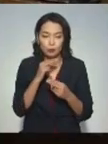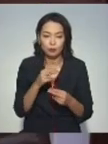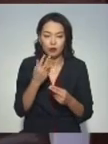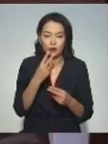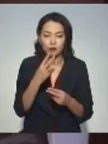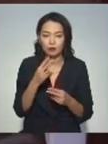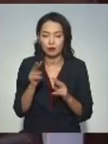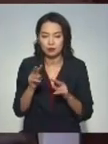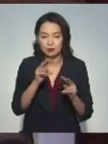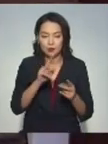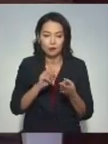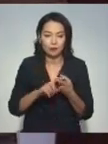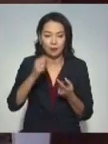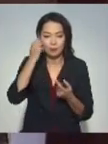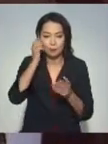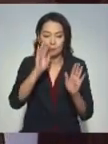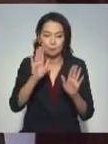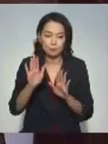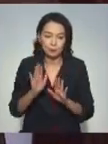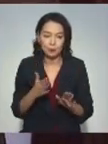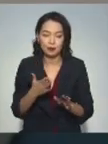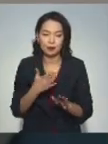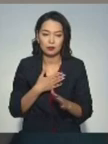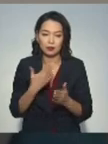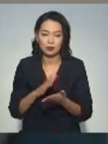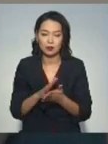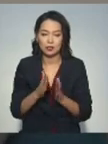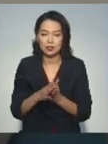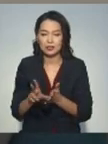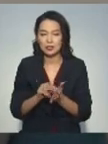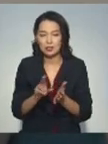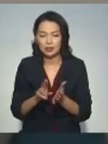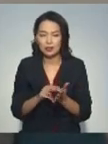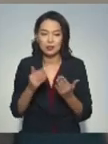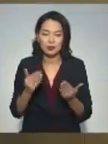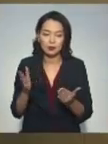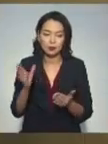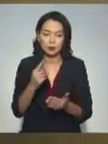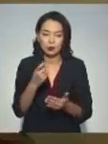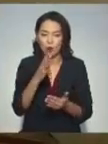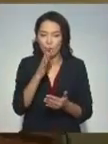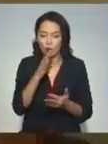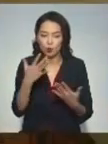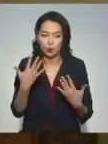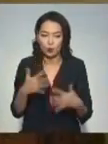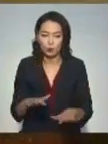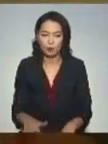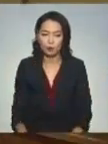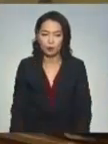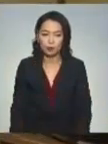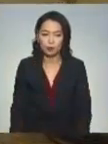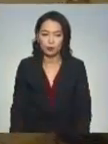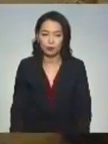заслуживает вот этот экспонат. Старинная граммофонная пластинка. К слову, записи более 100 лет. И вот сегодня, уже